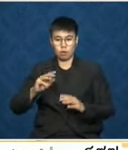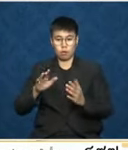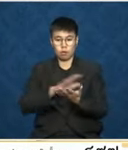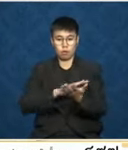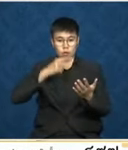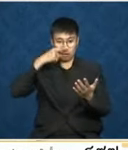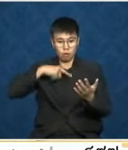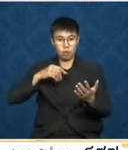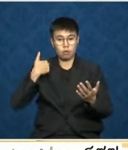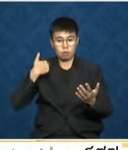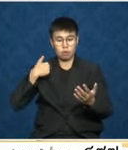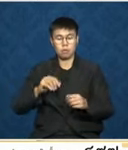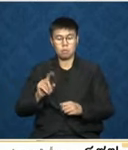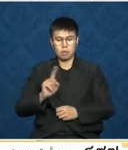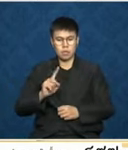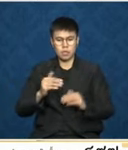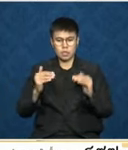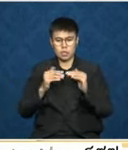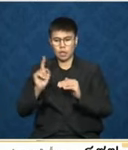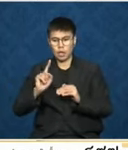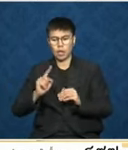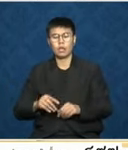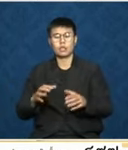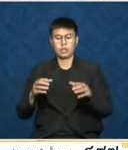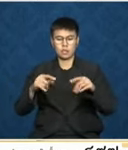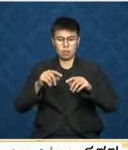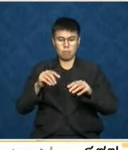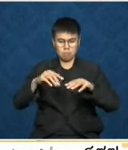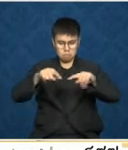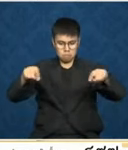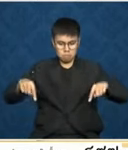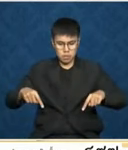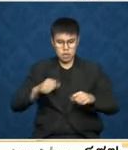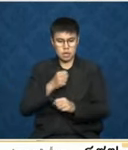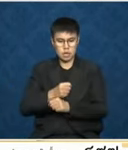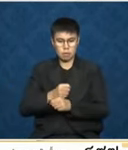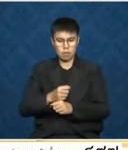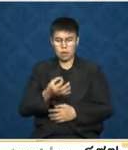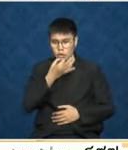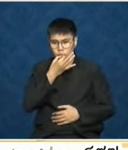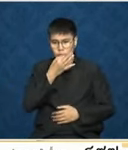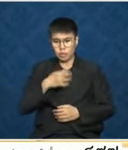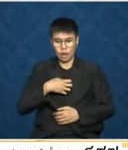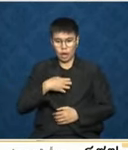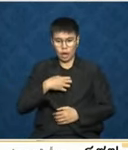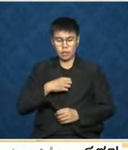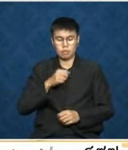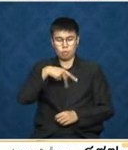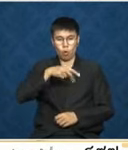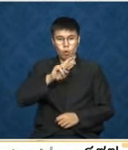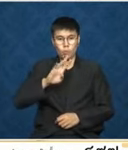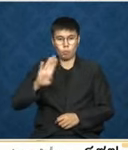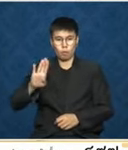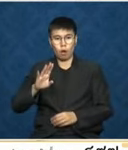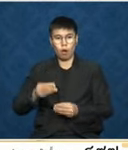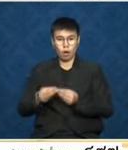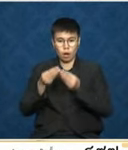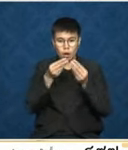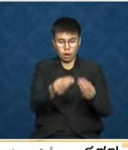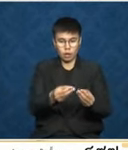ความเดือดร้อนในสิทธที่ทำกินจึงอยากให้กรมส่งเสริมสหกรณ์ดำเนินการออกพระราชบัญญัติจัดสรรที่ทำ